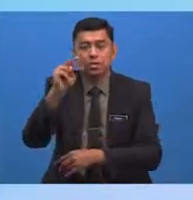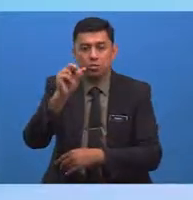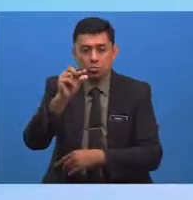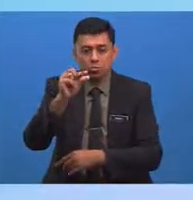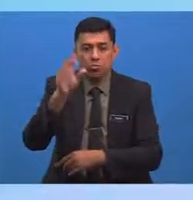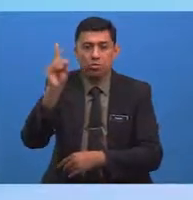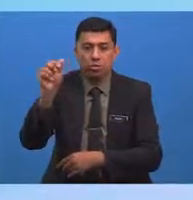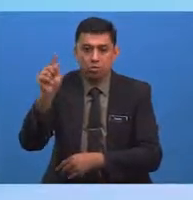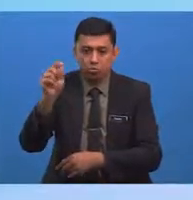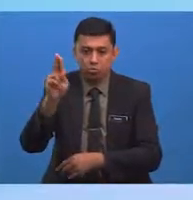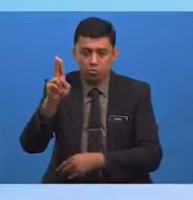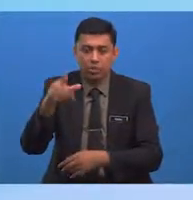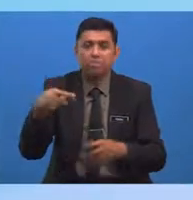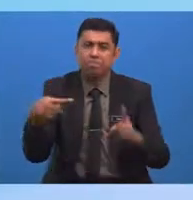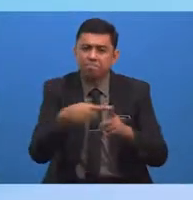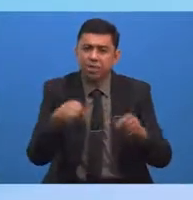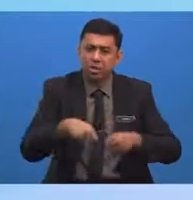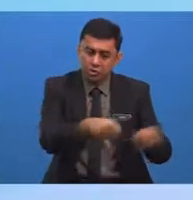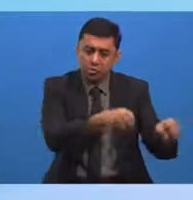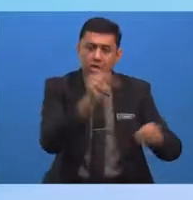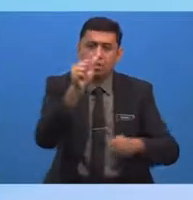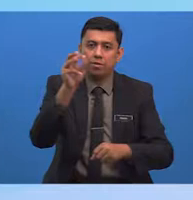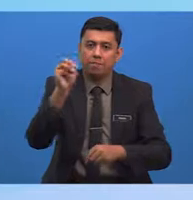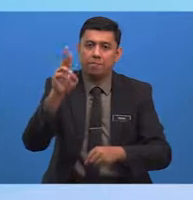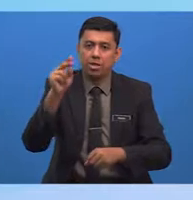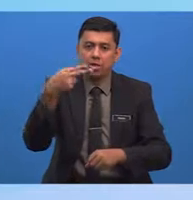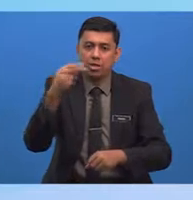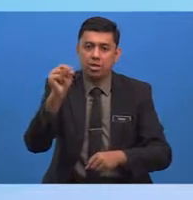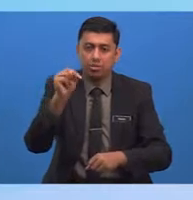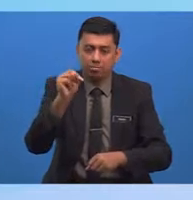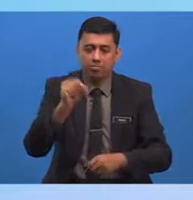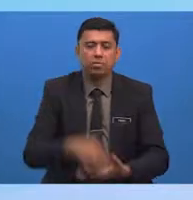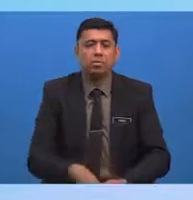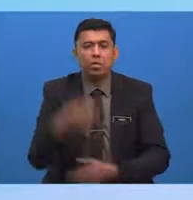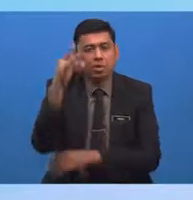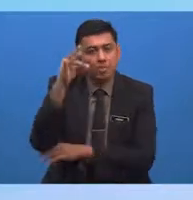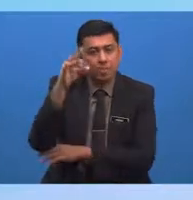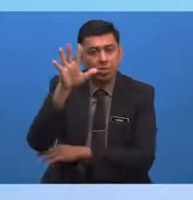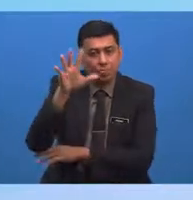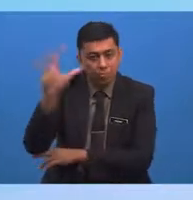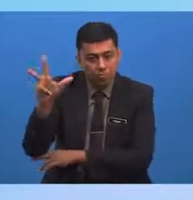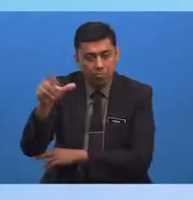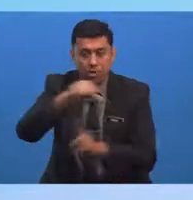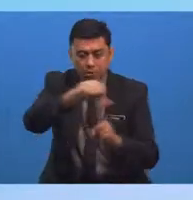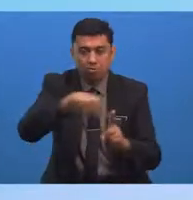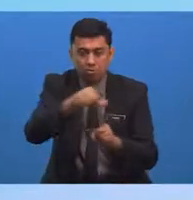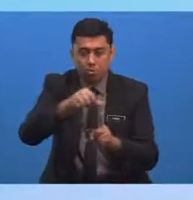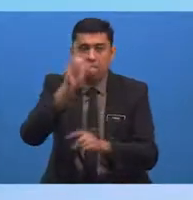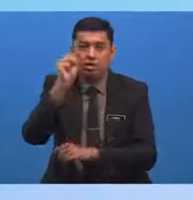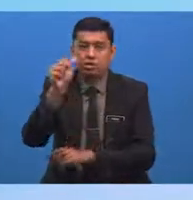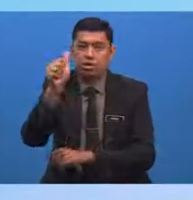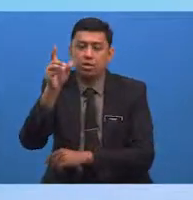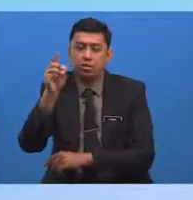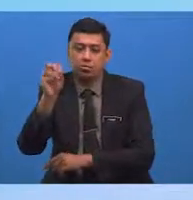Sungai Samarahan. Perluasan kuasa James Brooke diteruskan lagi pada tahun 1853 apabila